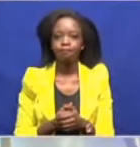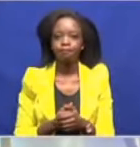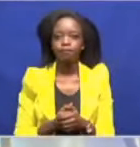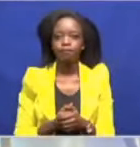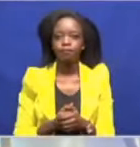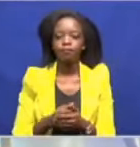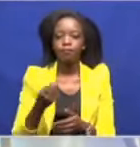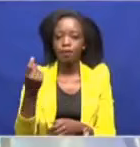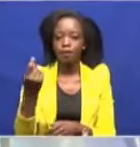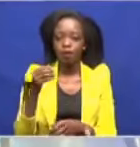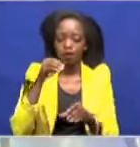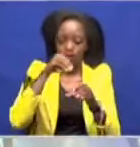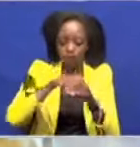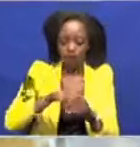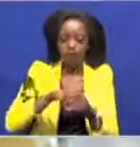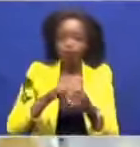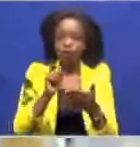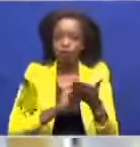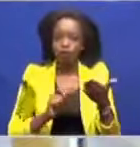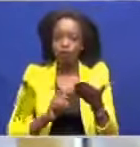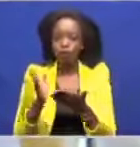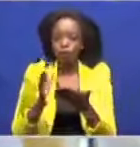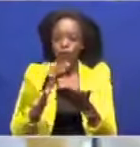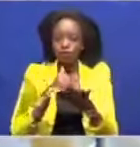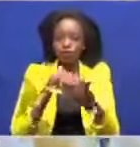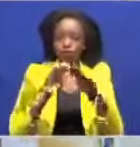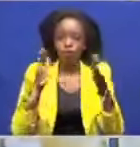Weka kwenye sanduku lililoandikwa offertory box.